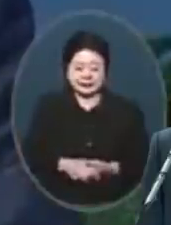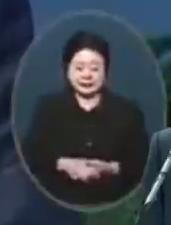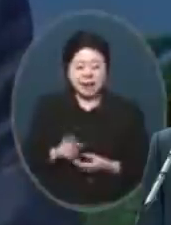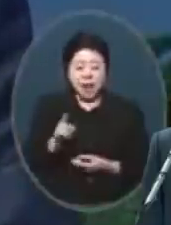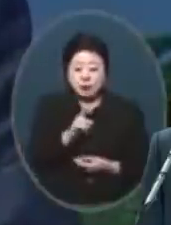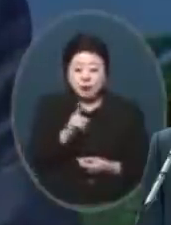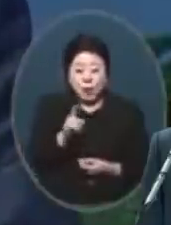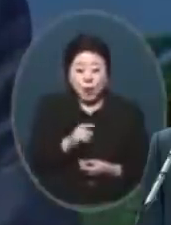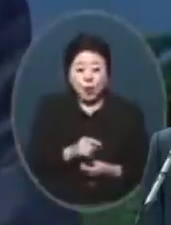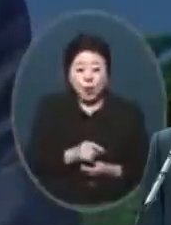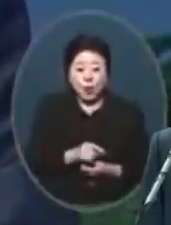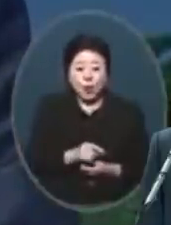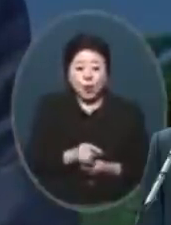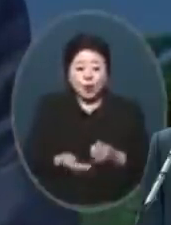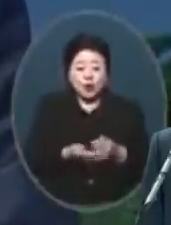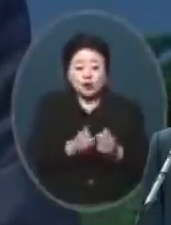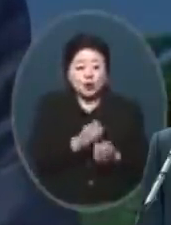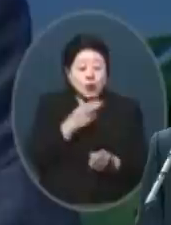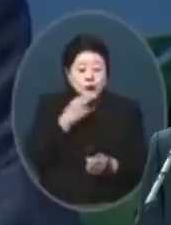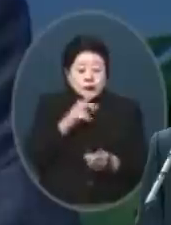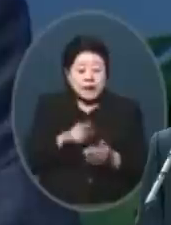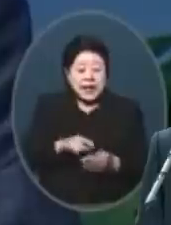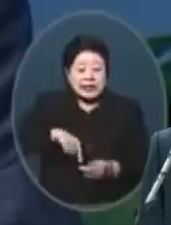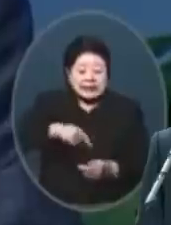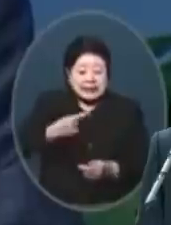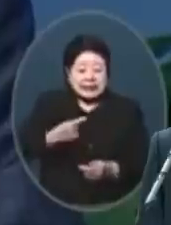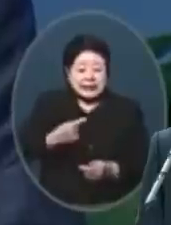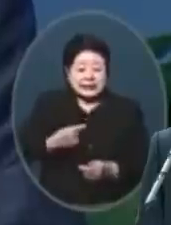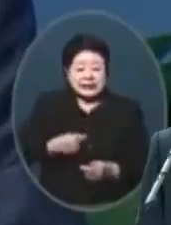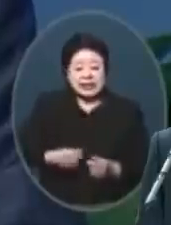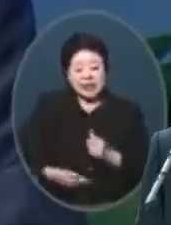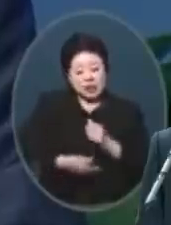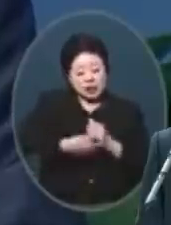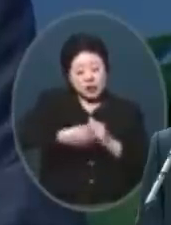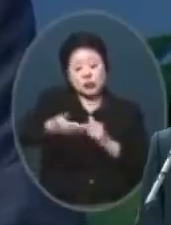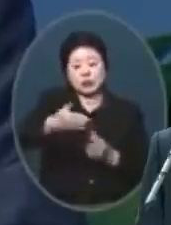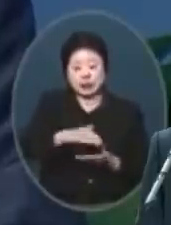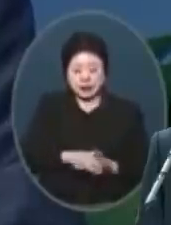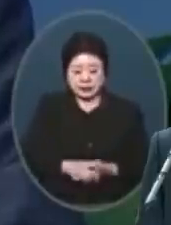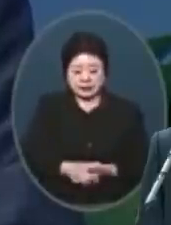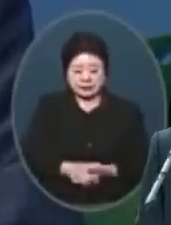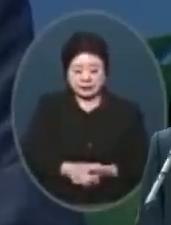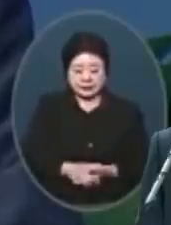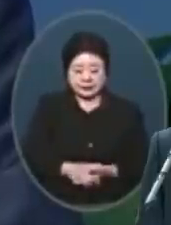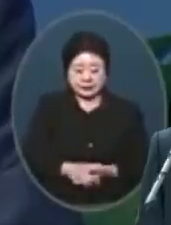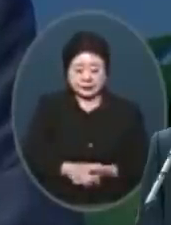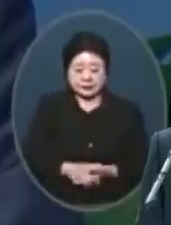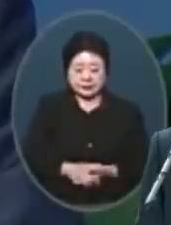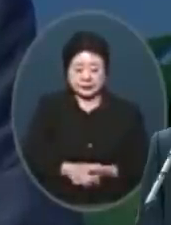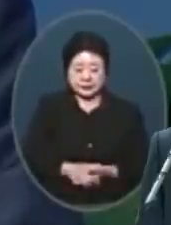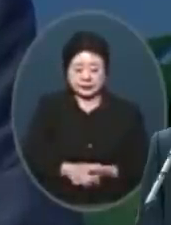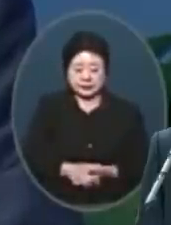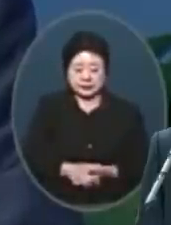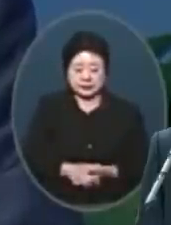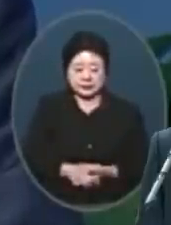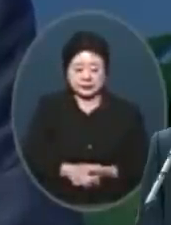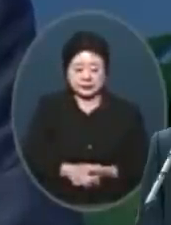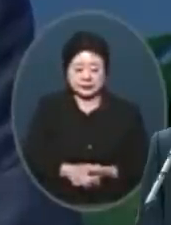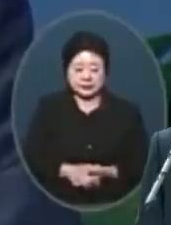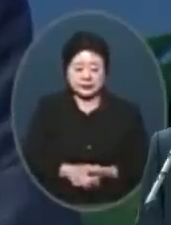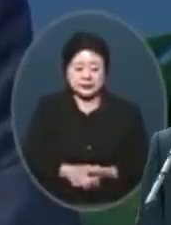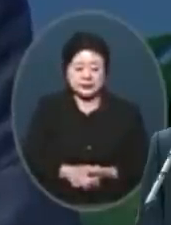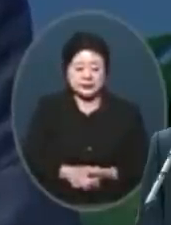아무도 격려 안 해줄 때 자기가 자기를 격려해야 되는 것입니다. 석봉 토스트 연봉